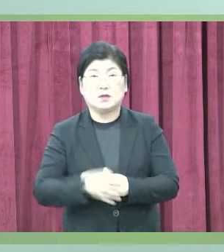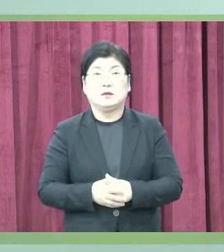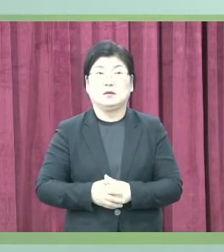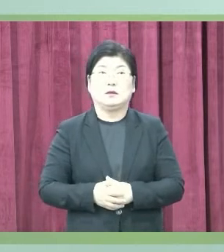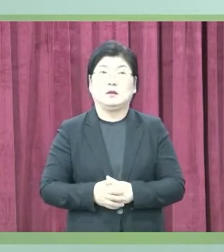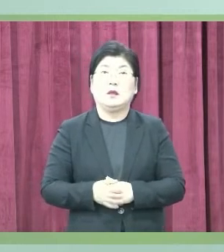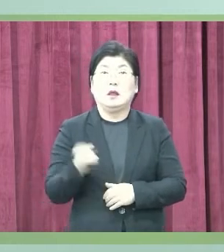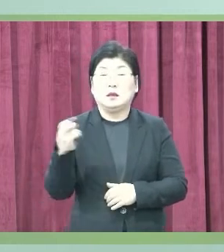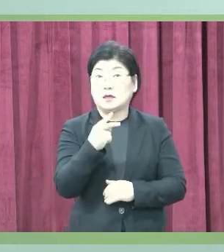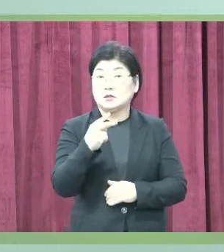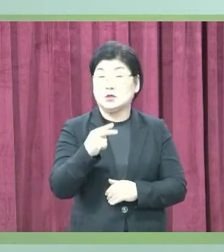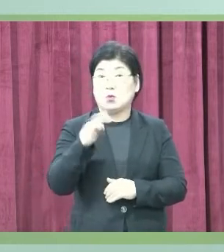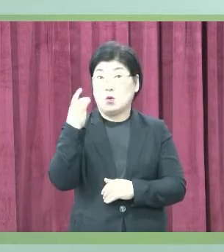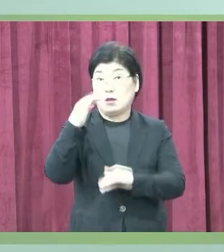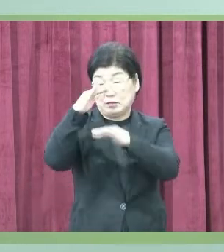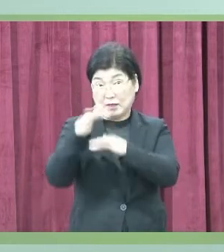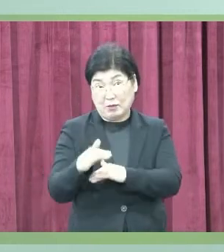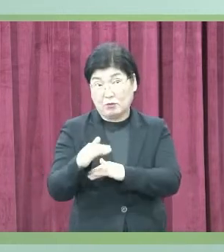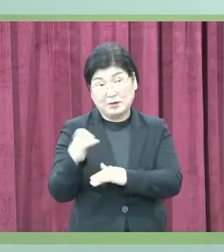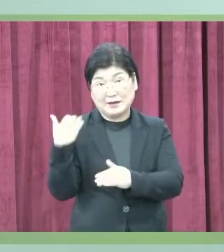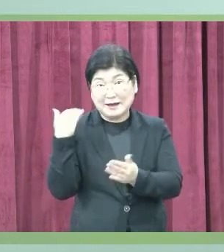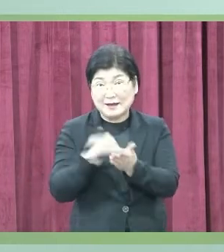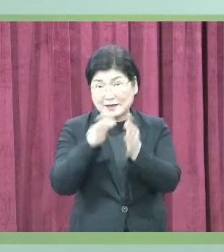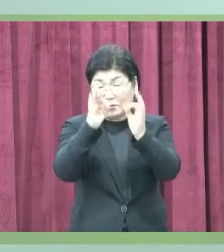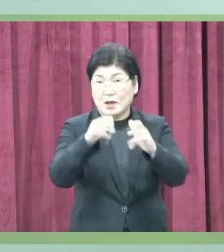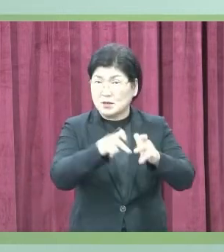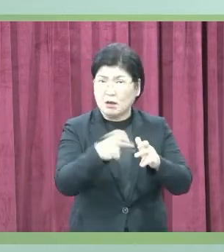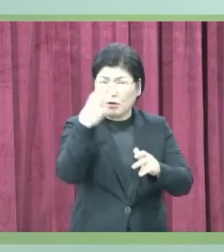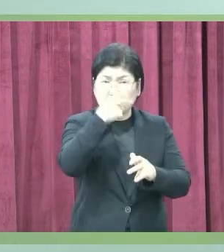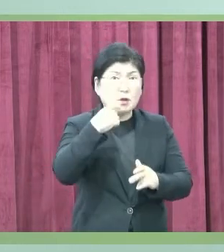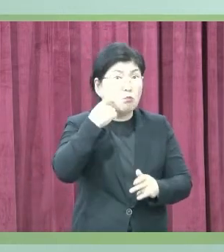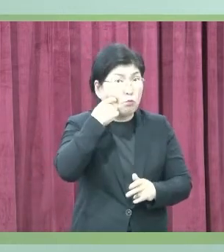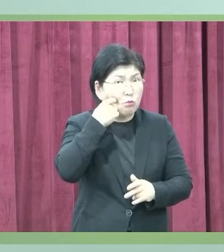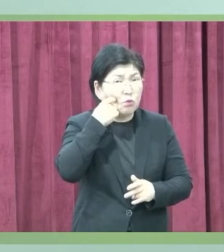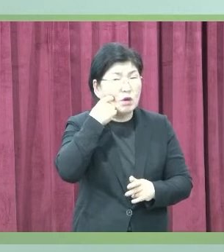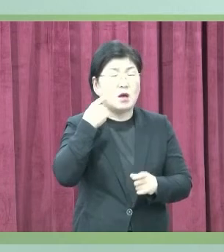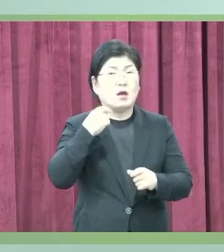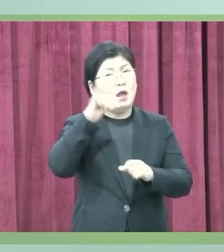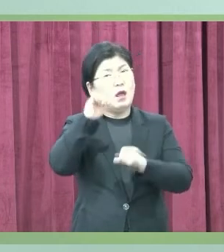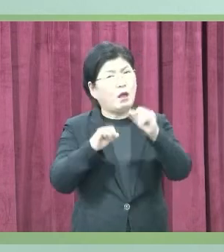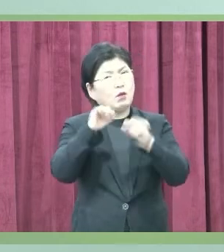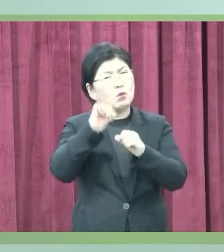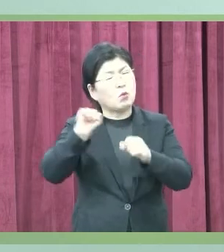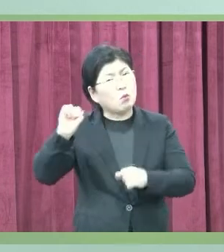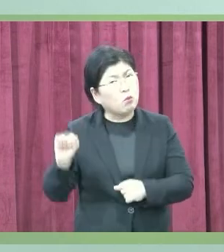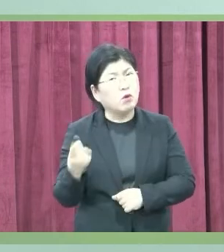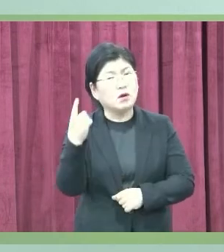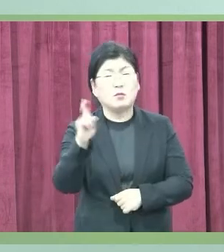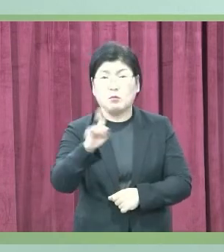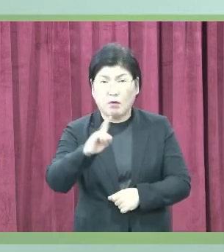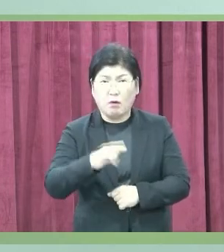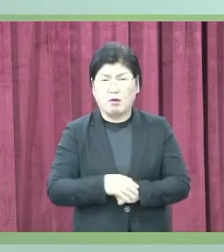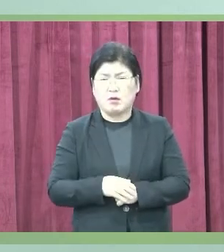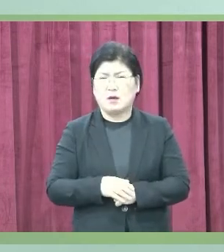다시 본 연구의 모형으로 돌아오면요. 장애인이 검진을 받지 않는 그 행동이 일어나게 하는 요인으로